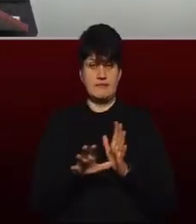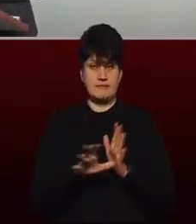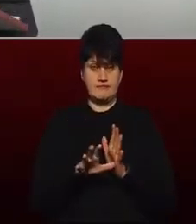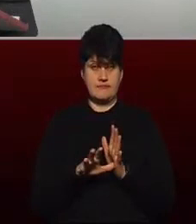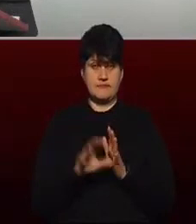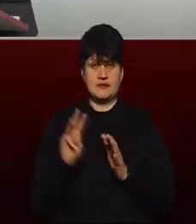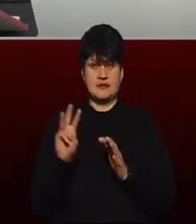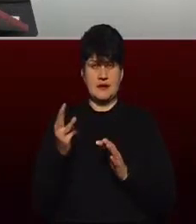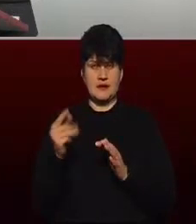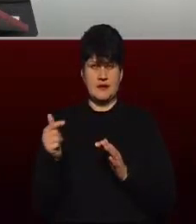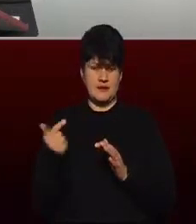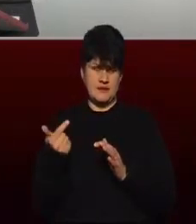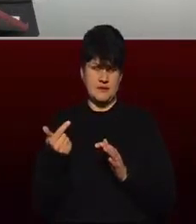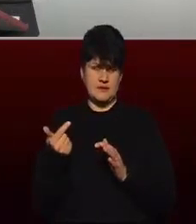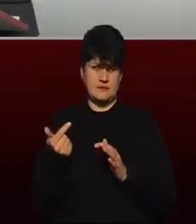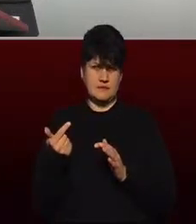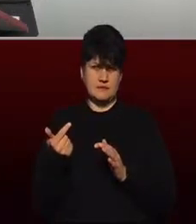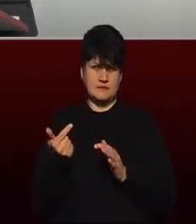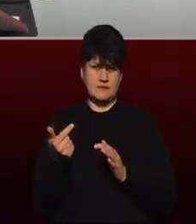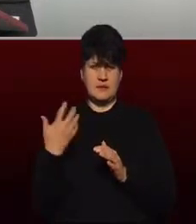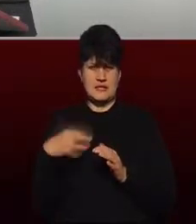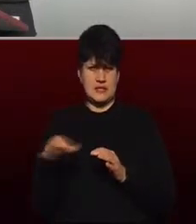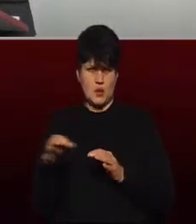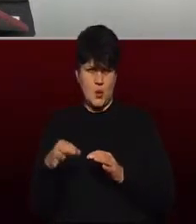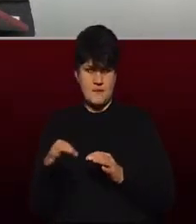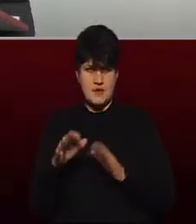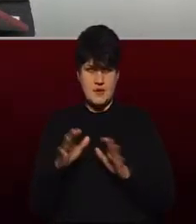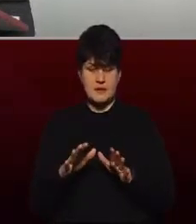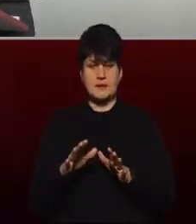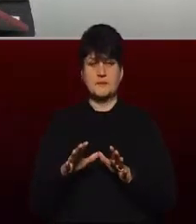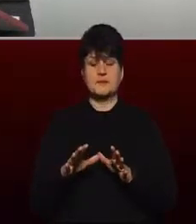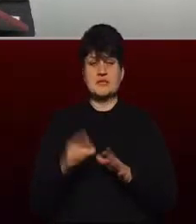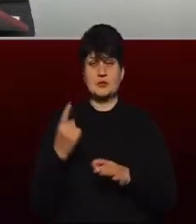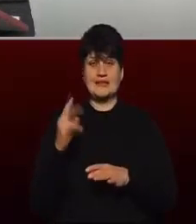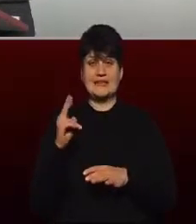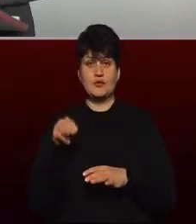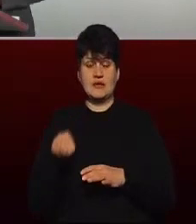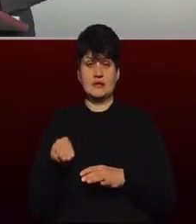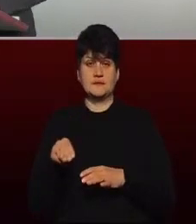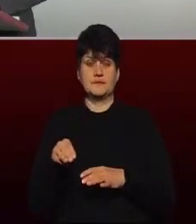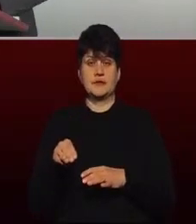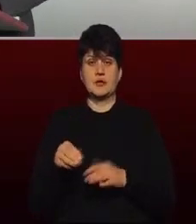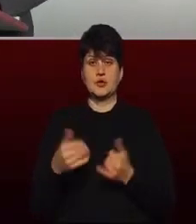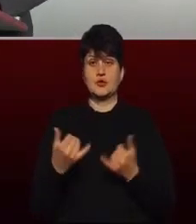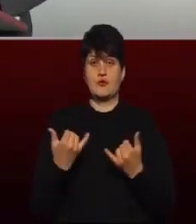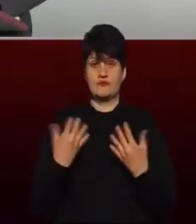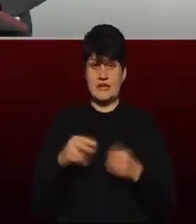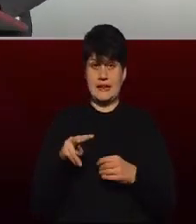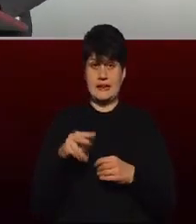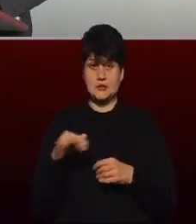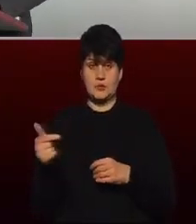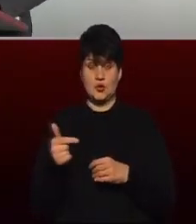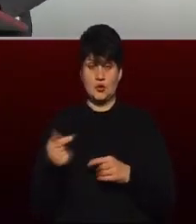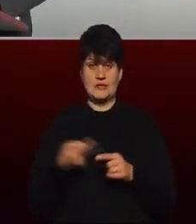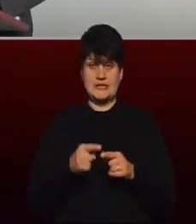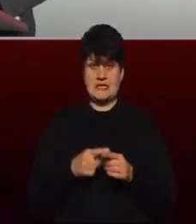гривні, 50 копійок з ПДВ за 1 кВт-годину, то вже листопад-грудень ця вартість для нас